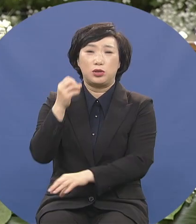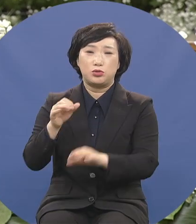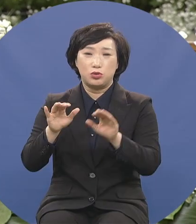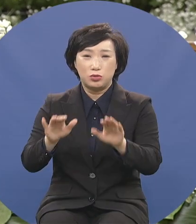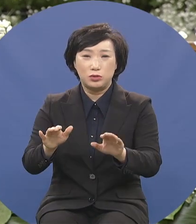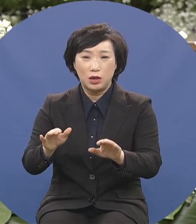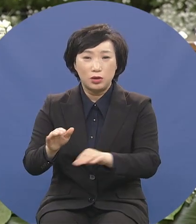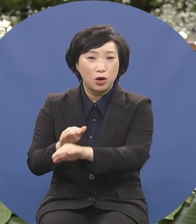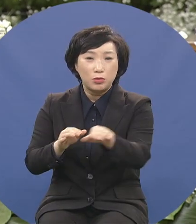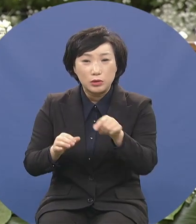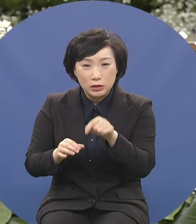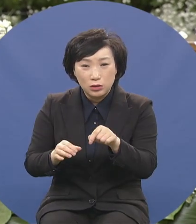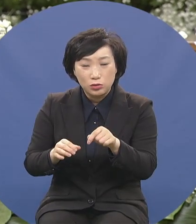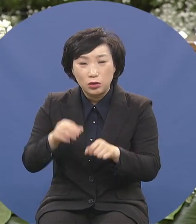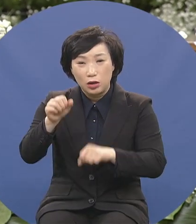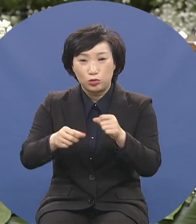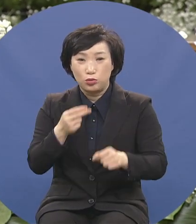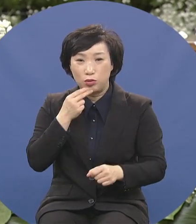이것도 못하면